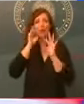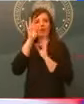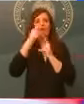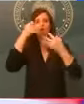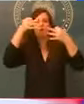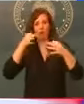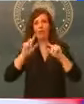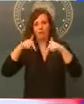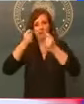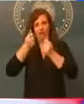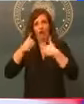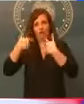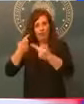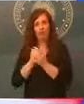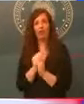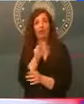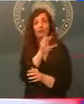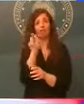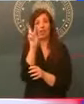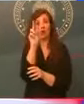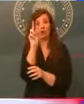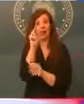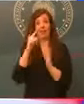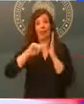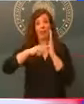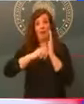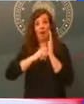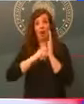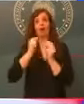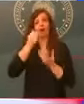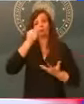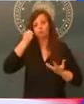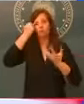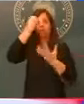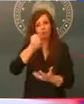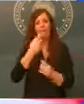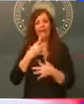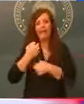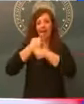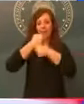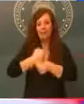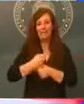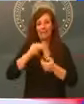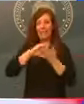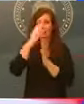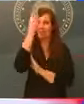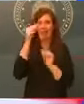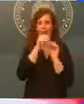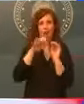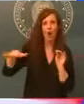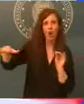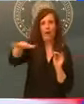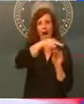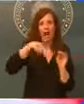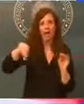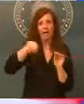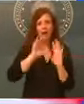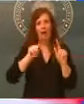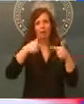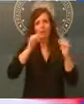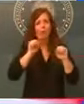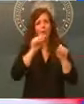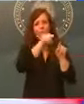milioni li abbiamo assegnati ai rappresentanti e agli enti locali, dando loro anche la possibilità alla facoltà di